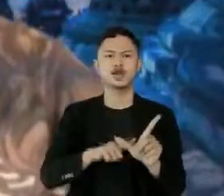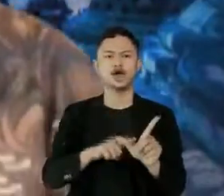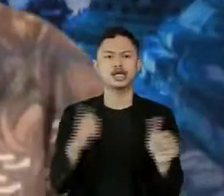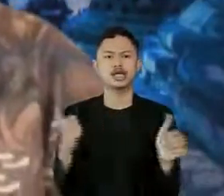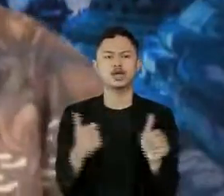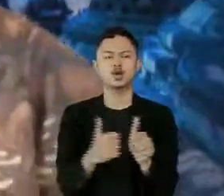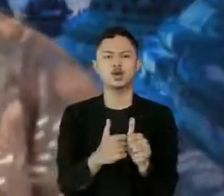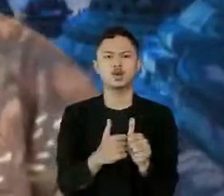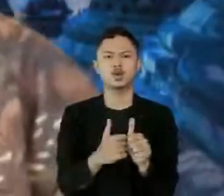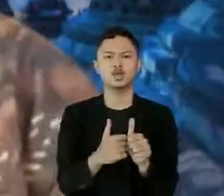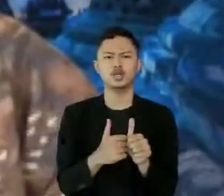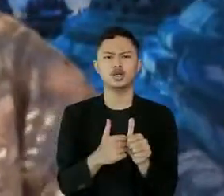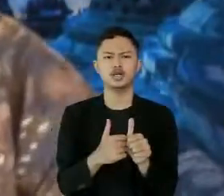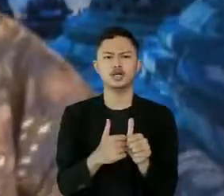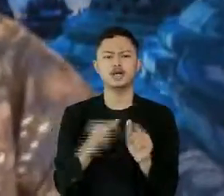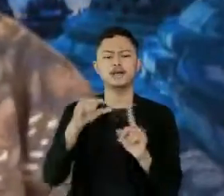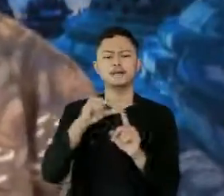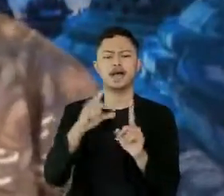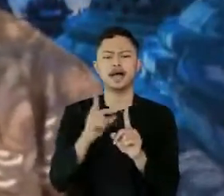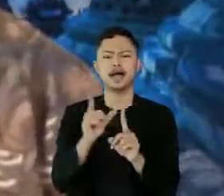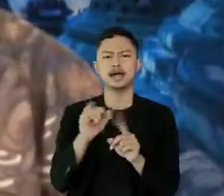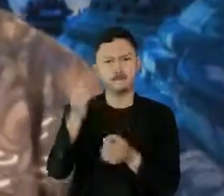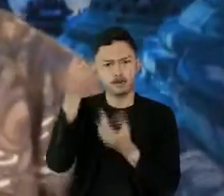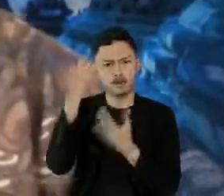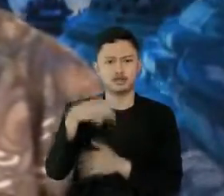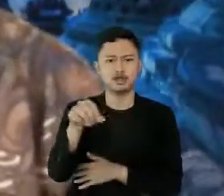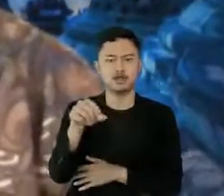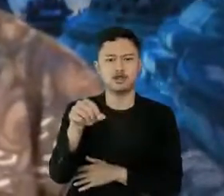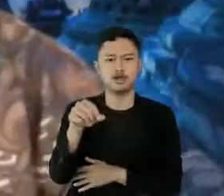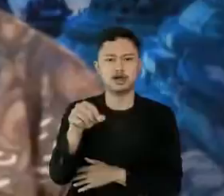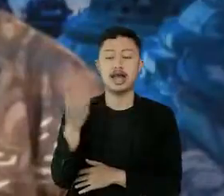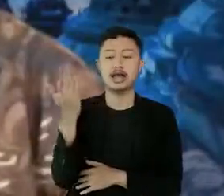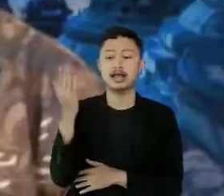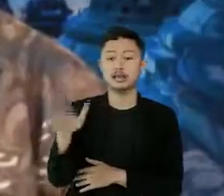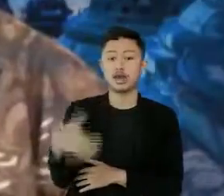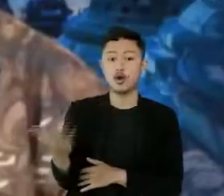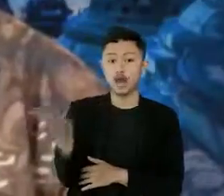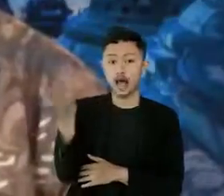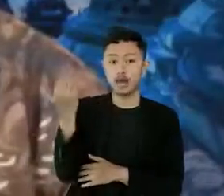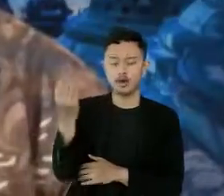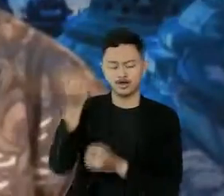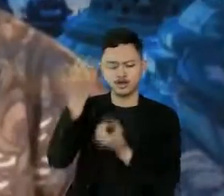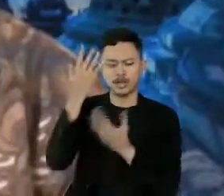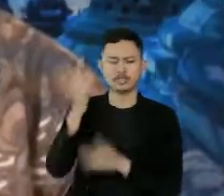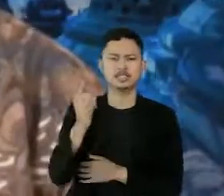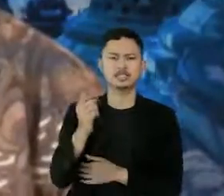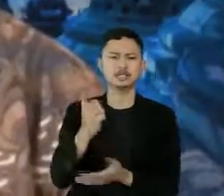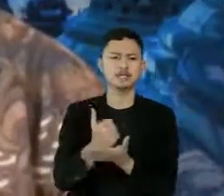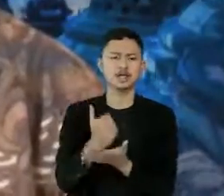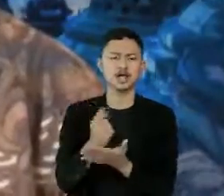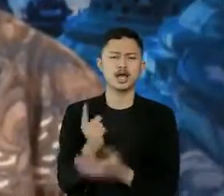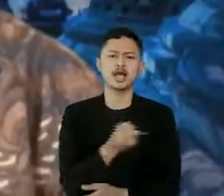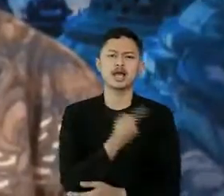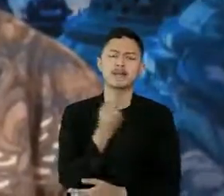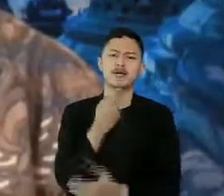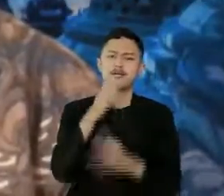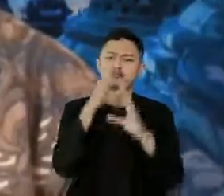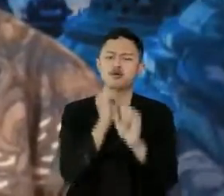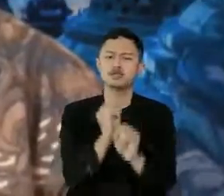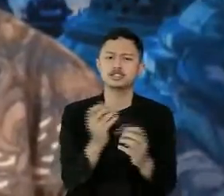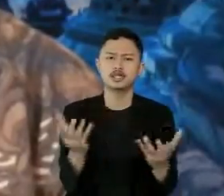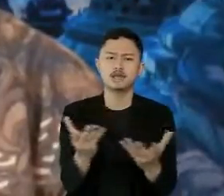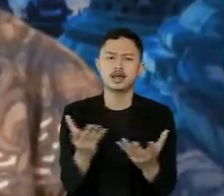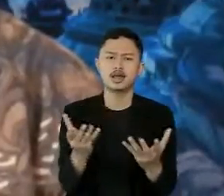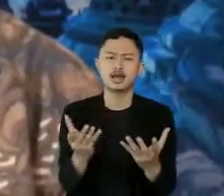ini kita ya perkembangan dari PHRI. Tadi saya sampaikan Mas Menteri tahun lalu aja kami sudah